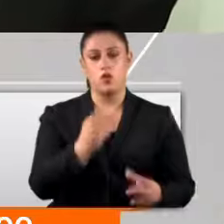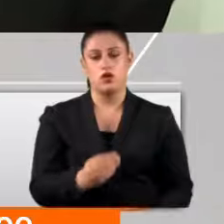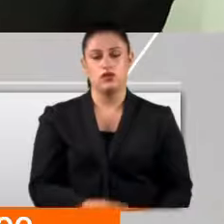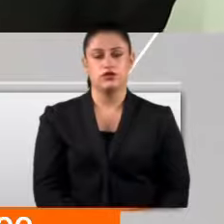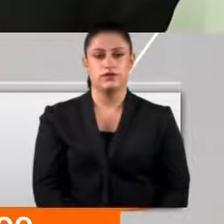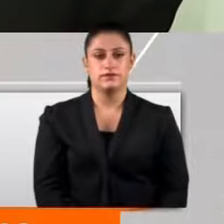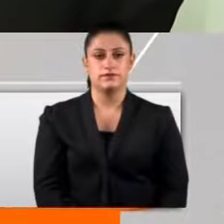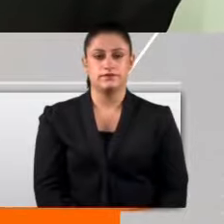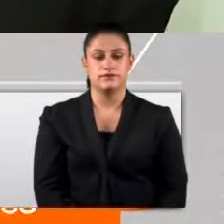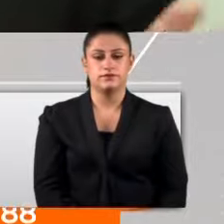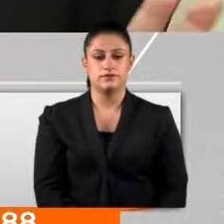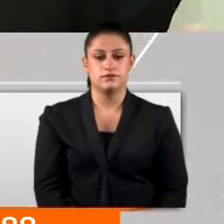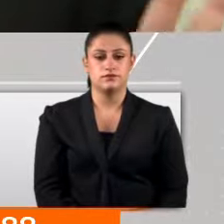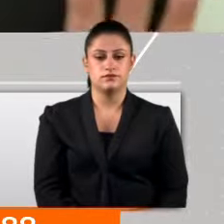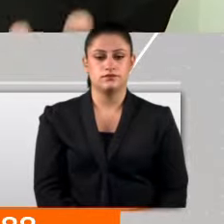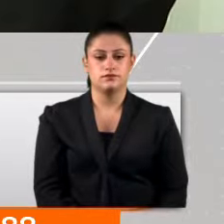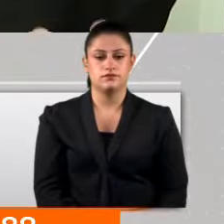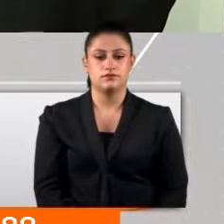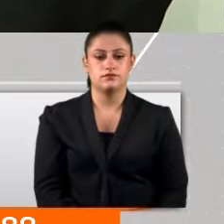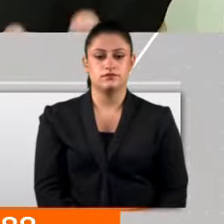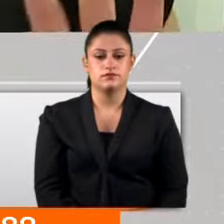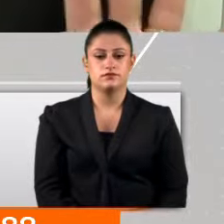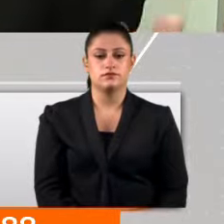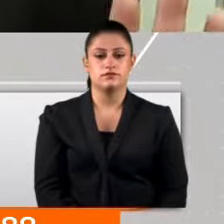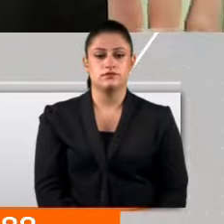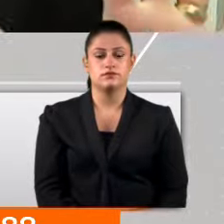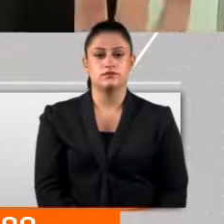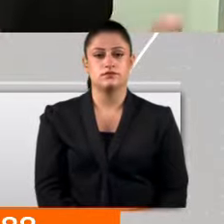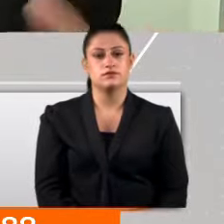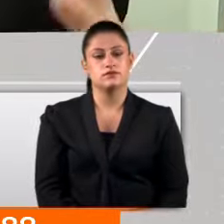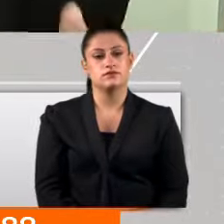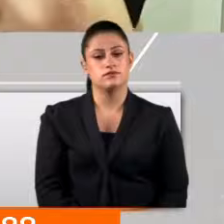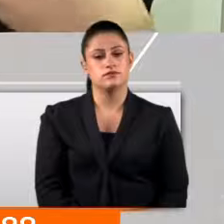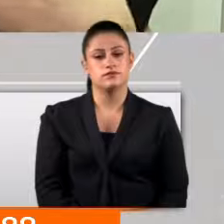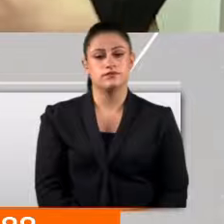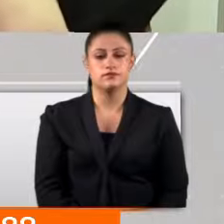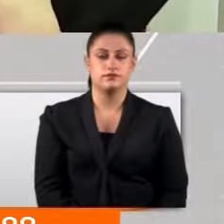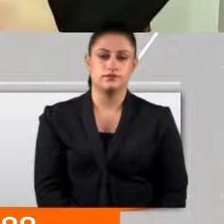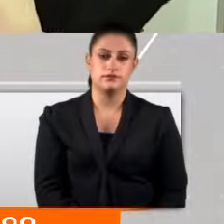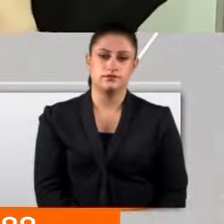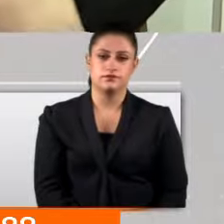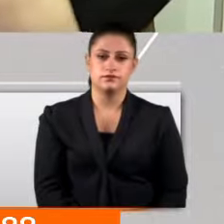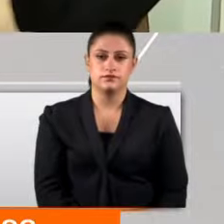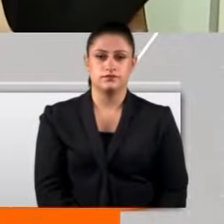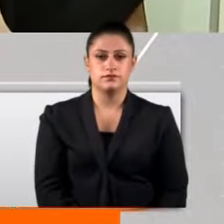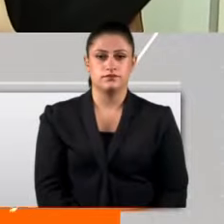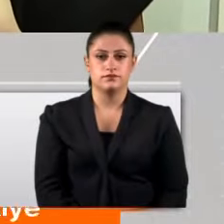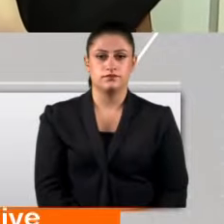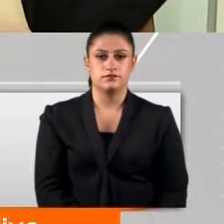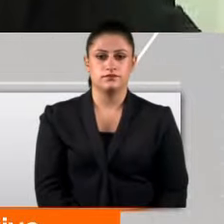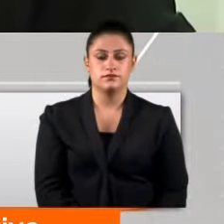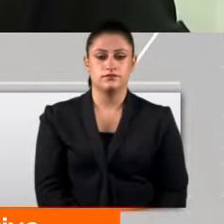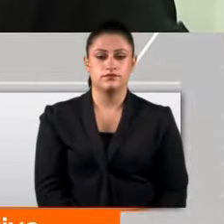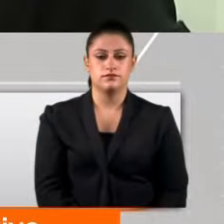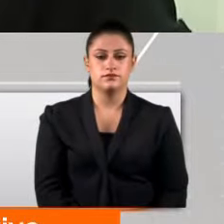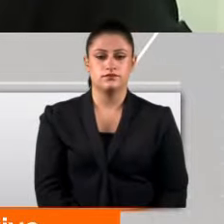Cinse özgüleme yapılacak. Takılar artık paylaştırılırken onun dışında kalanlar da kişinin üzerindekiler kişiye ait